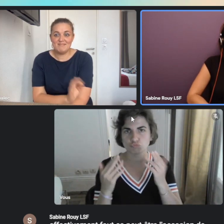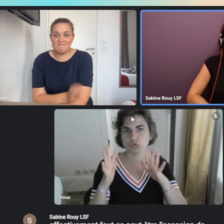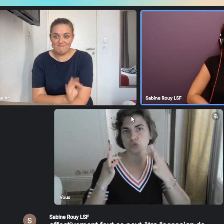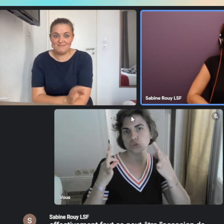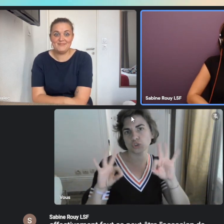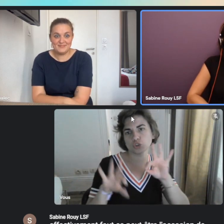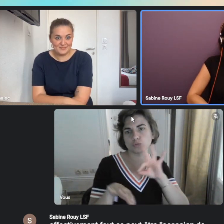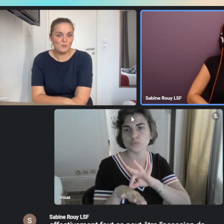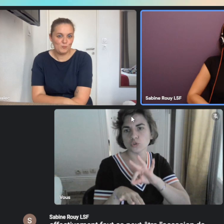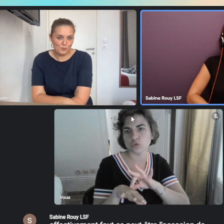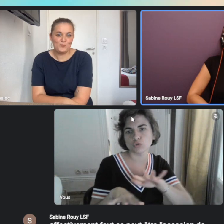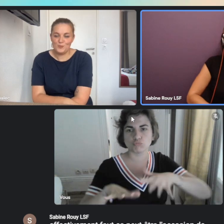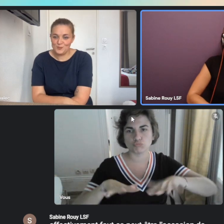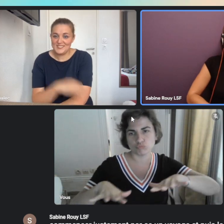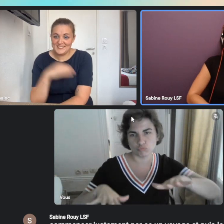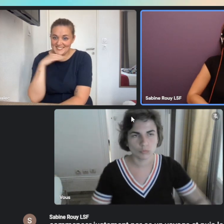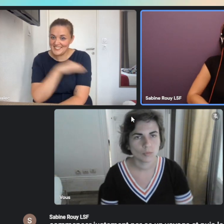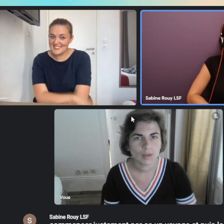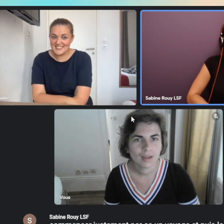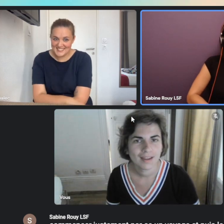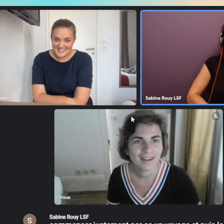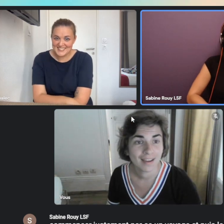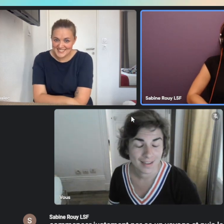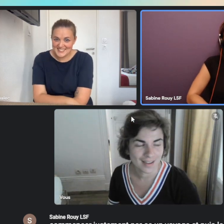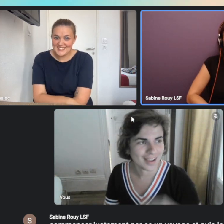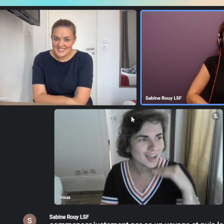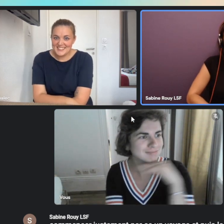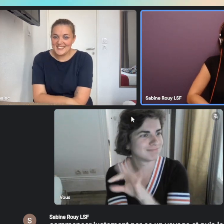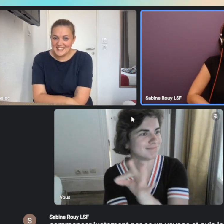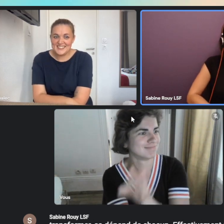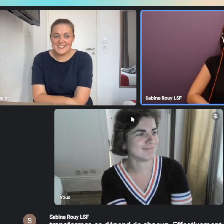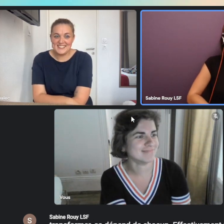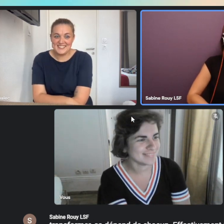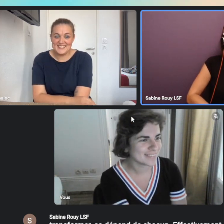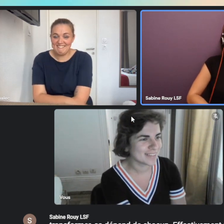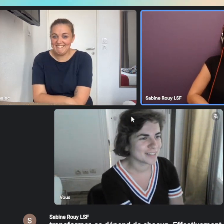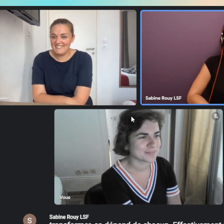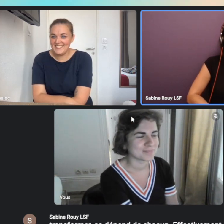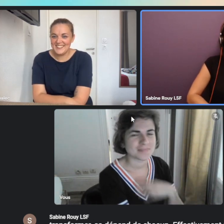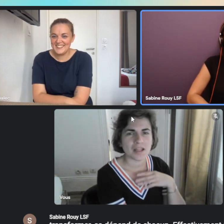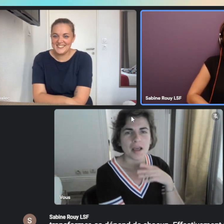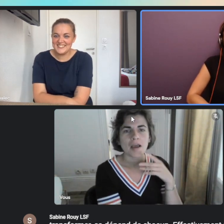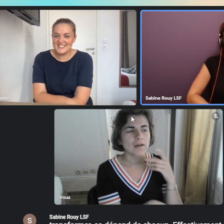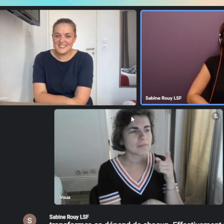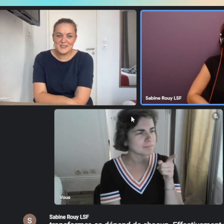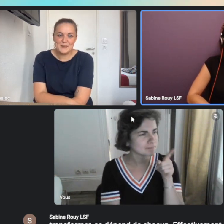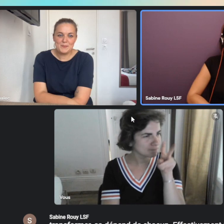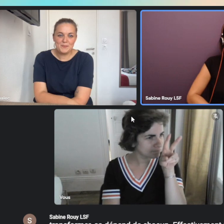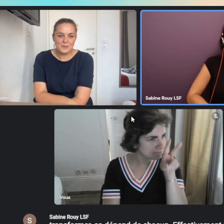Alors, je regarde l'heure où ça va. Il reste une dizaine de minutes à peu près. Oh, ça passe vite. Ah oui.